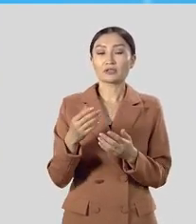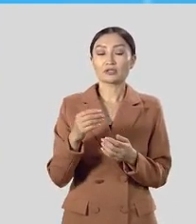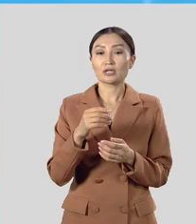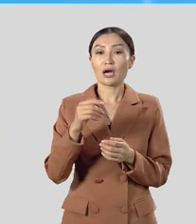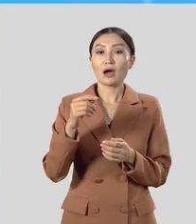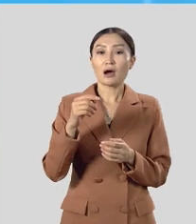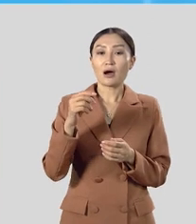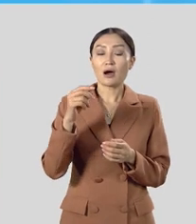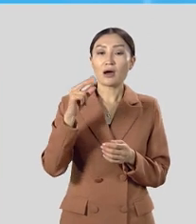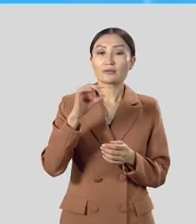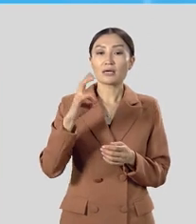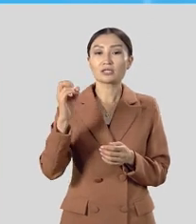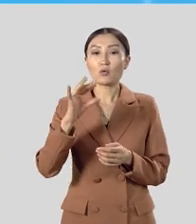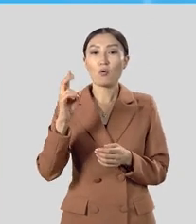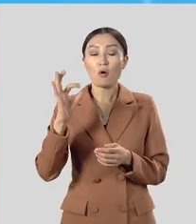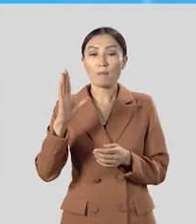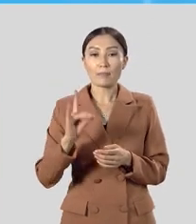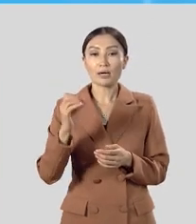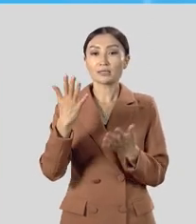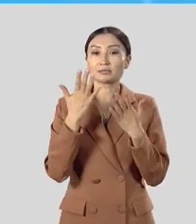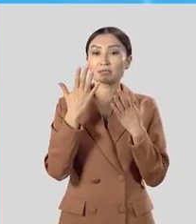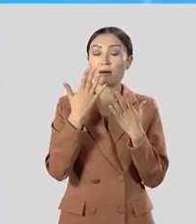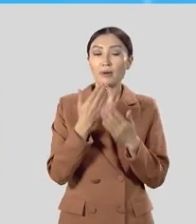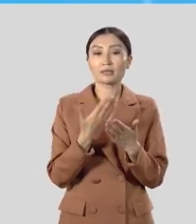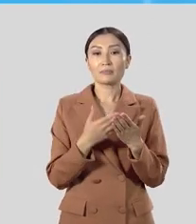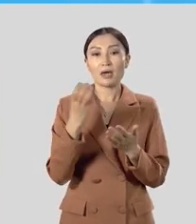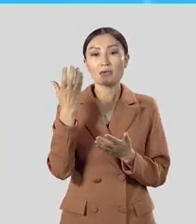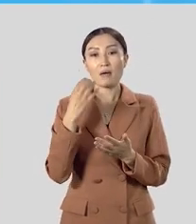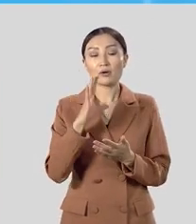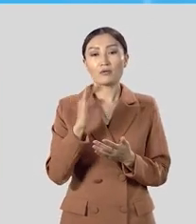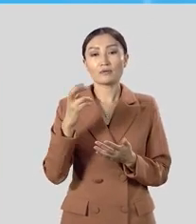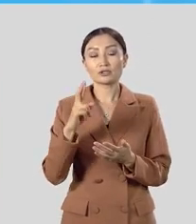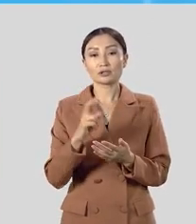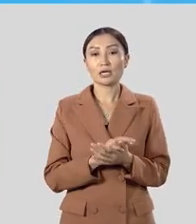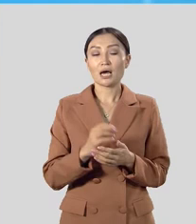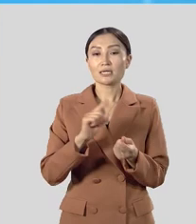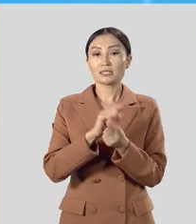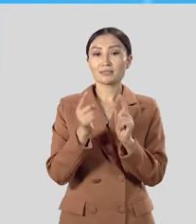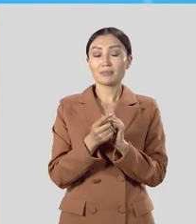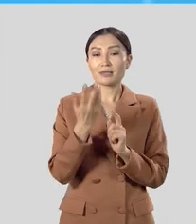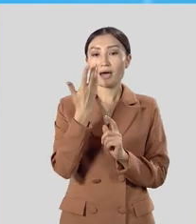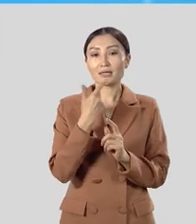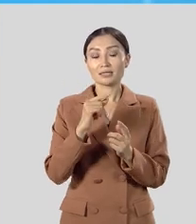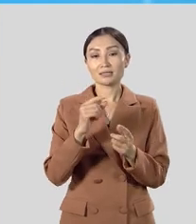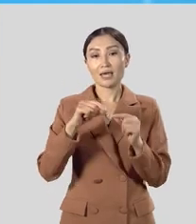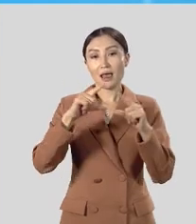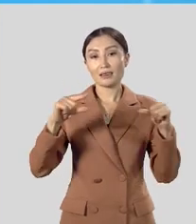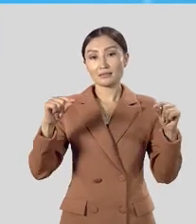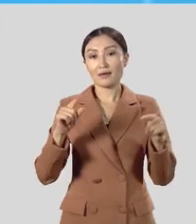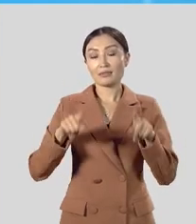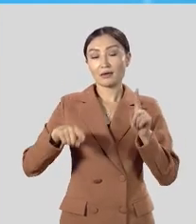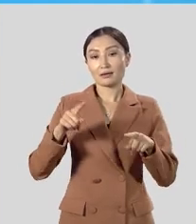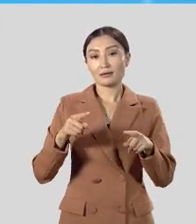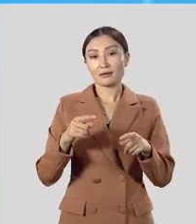тысячелистника. Привлекательный для насекомых запах, например, яблоня, вишня. Смена окраски листьев, например,